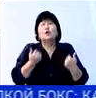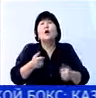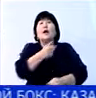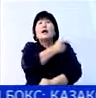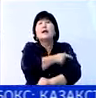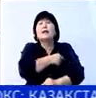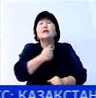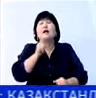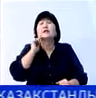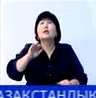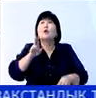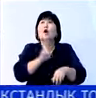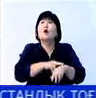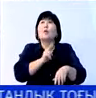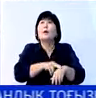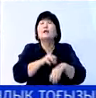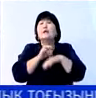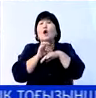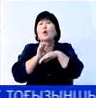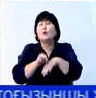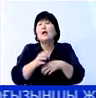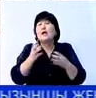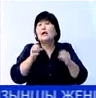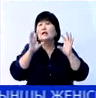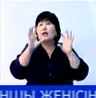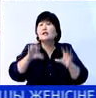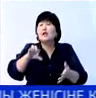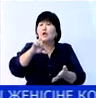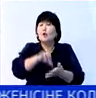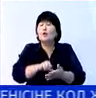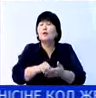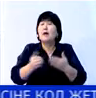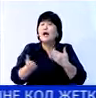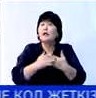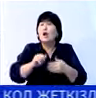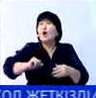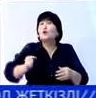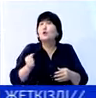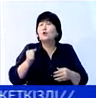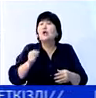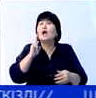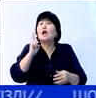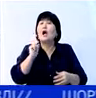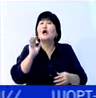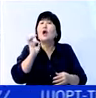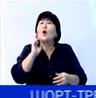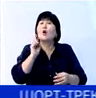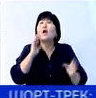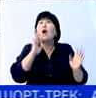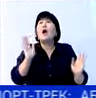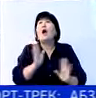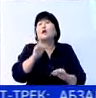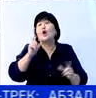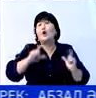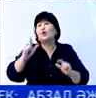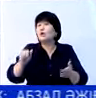Кезекші наряд жасөспірімді полиция учаскесіне жеткізді. Енді заңды өкіліне тиісті шара көріледі. Достарымен караокеге ән шырқауға келген мына студенттің